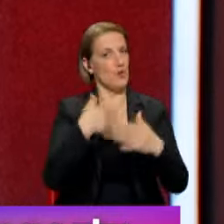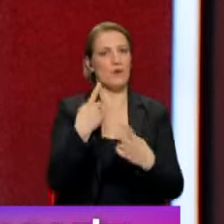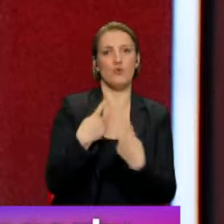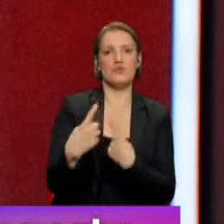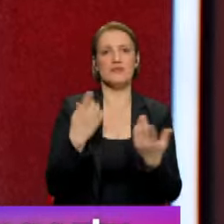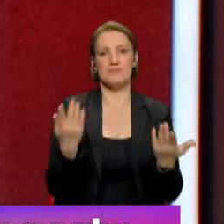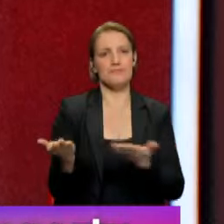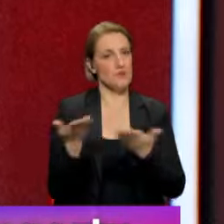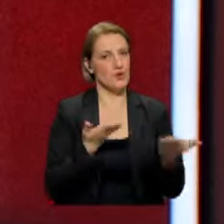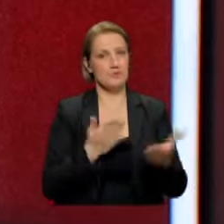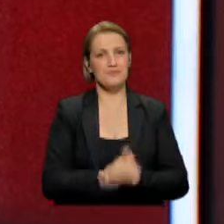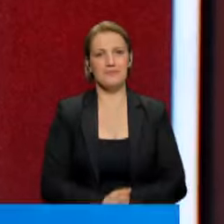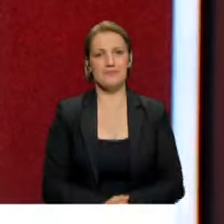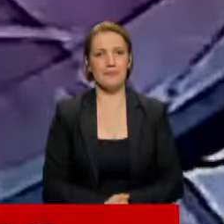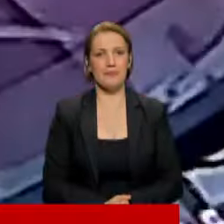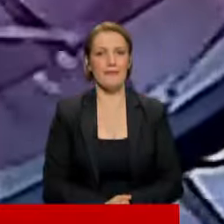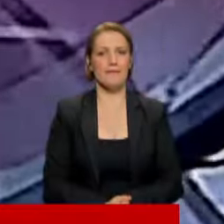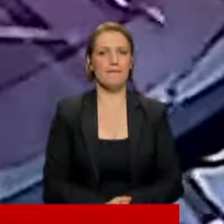Buyurun